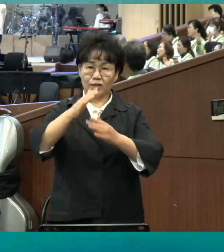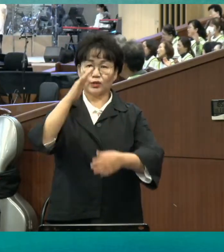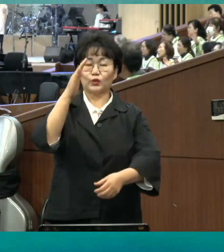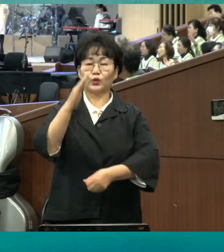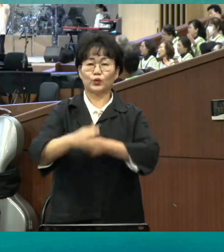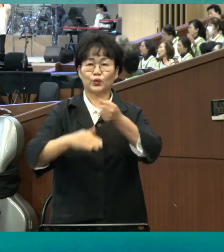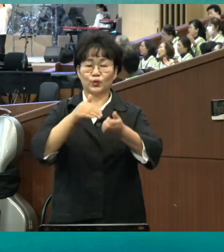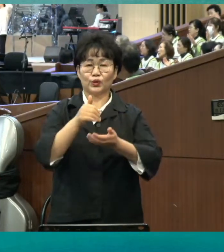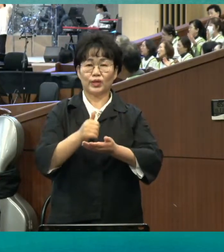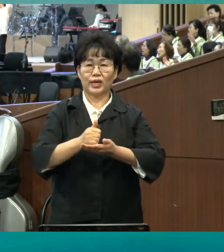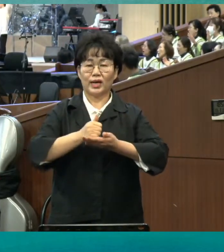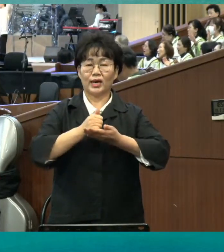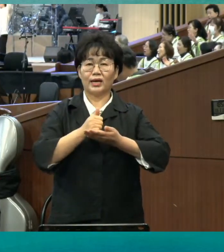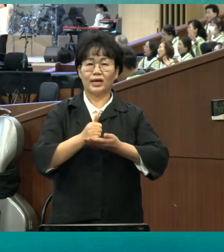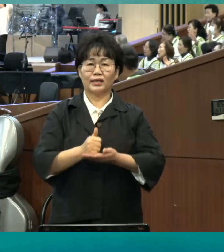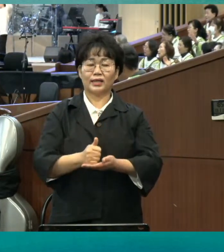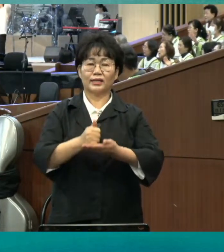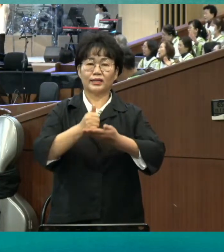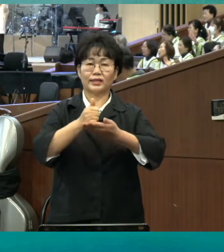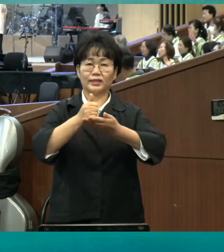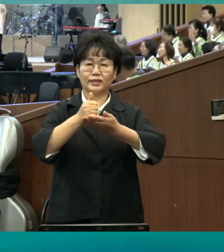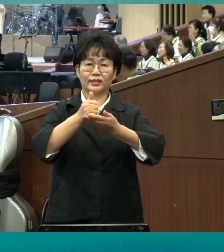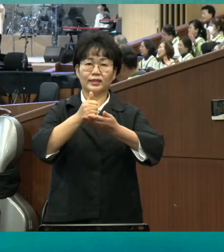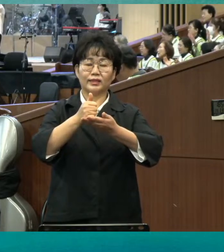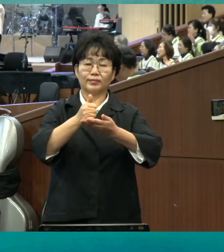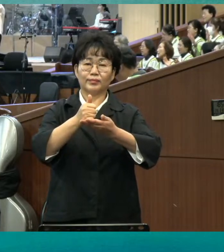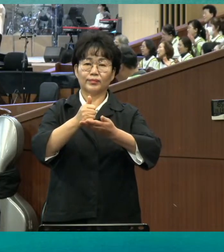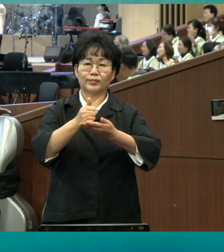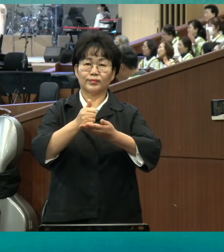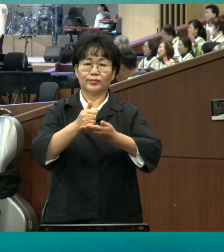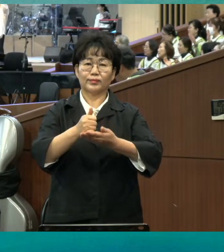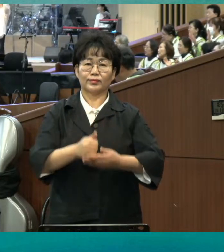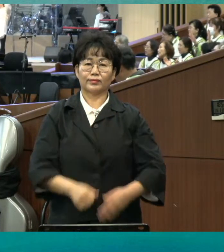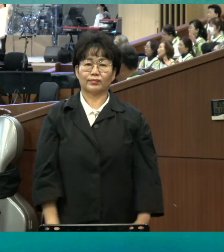예수 하나님. 우리 고대하네.